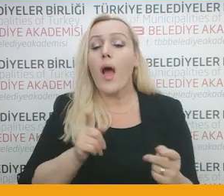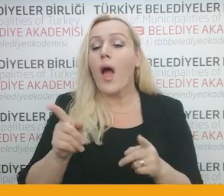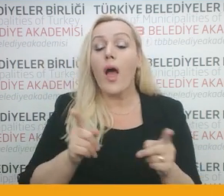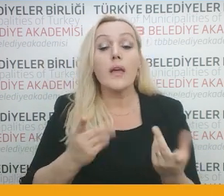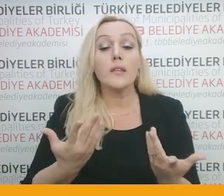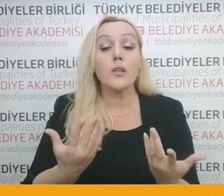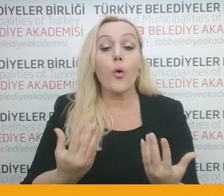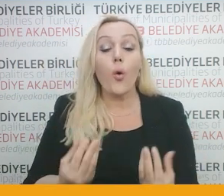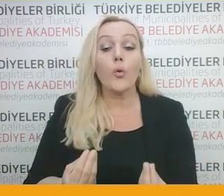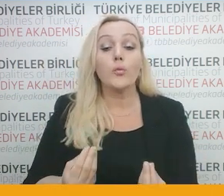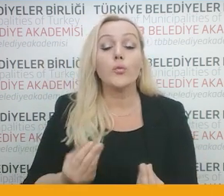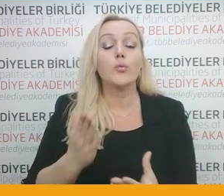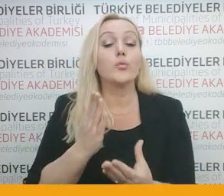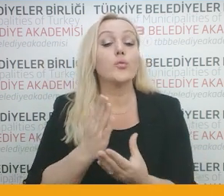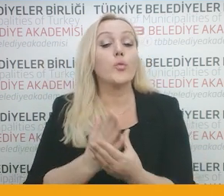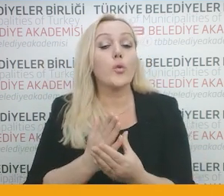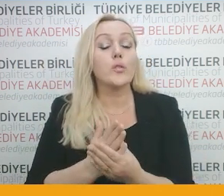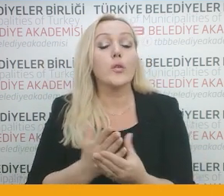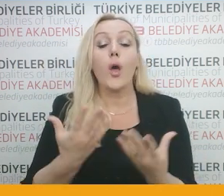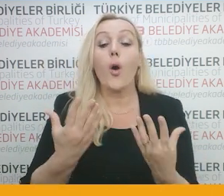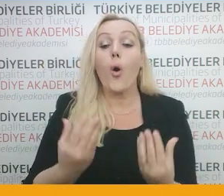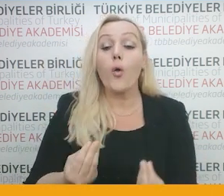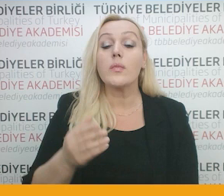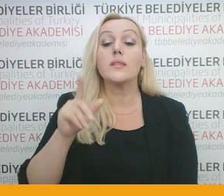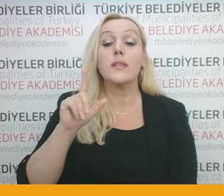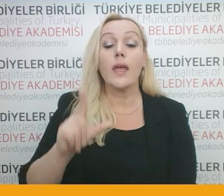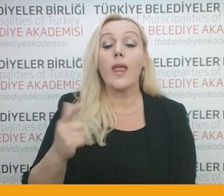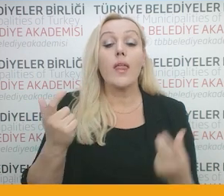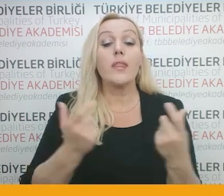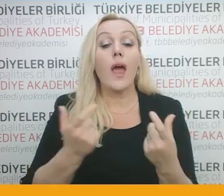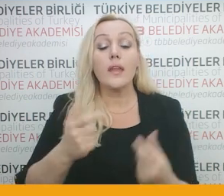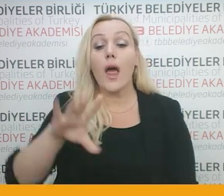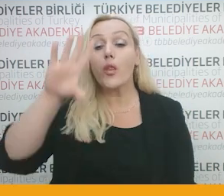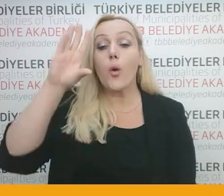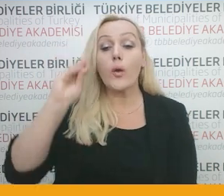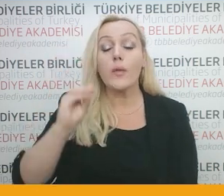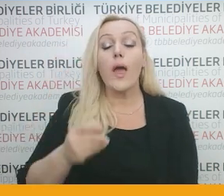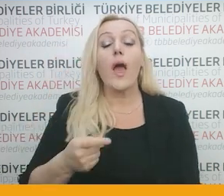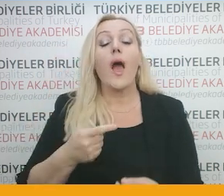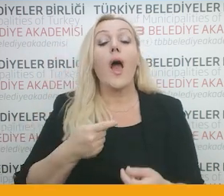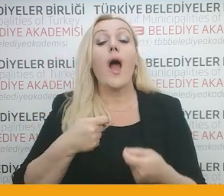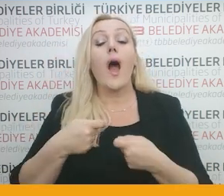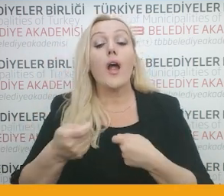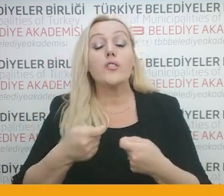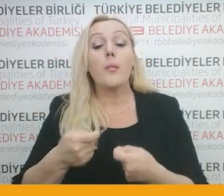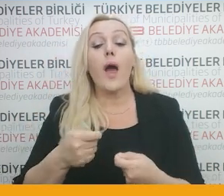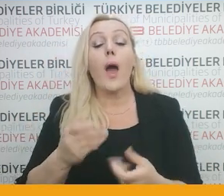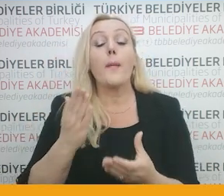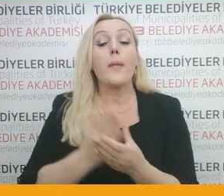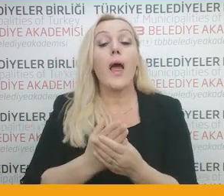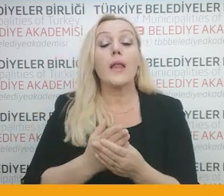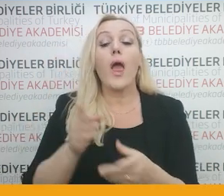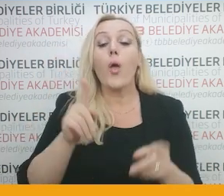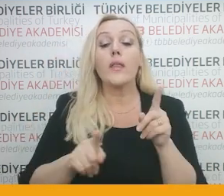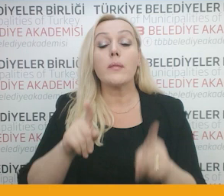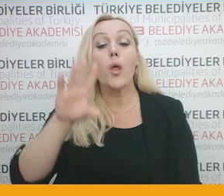Hangisinin dosyasında hangi belgelerin olması gerektiğini nereden öğreniyoruz? Harcama belgeleri yönetmeliğinden öğreniyoruz